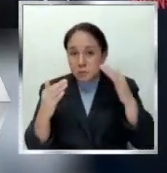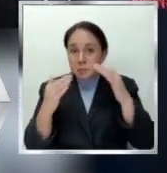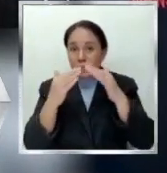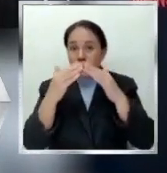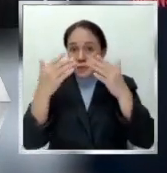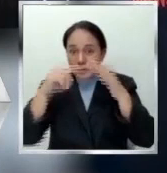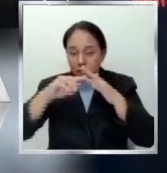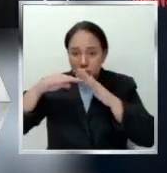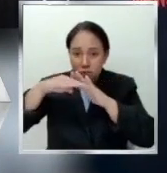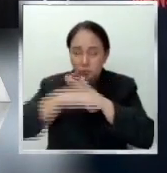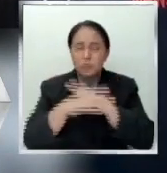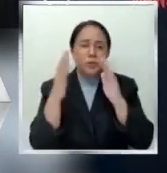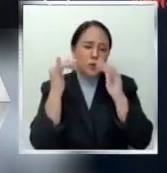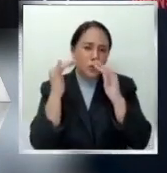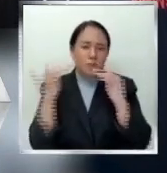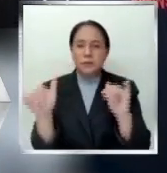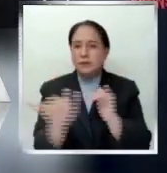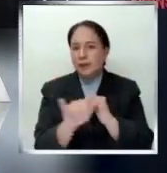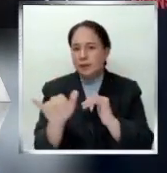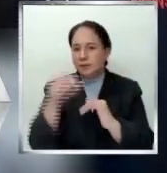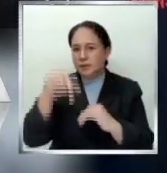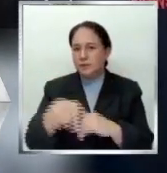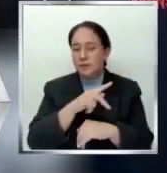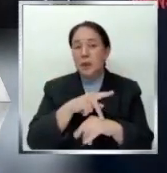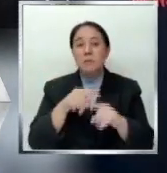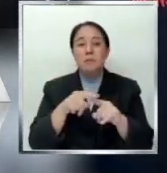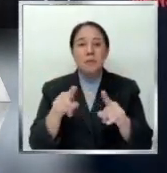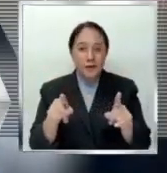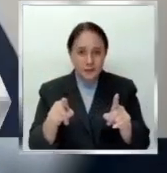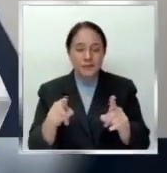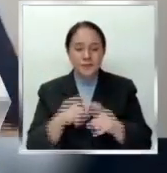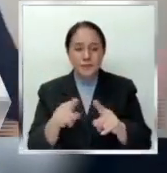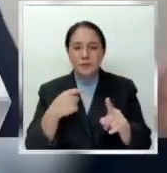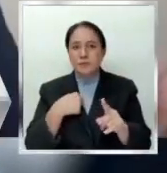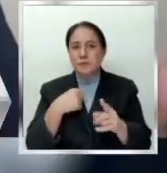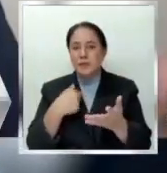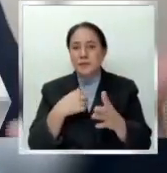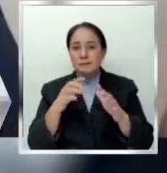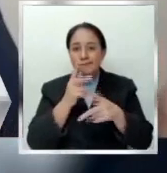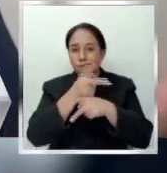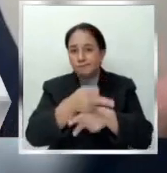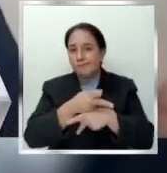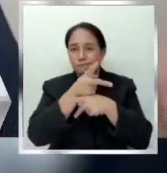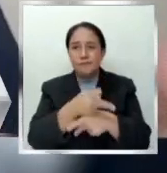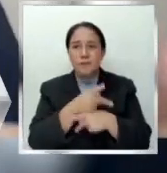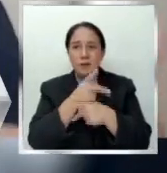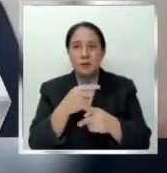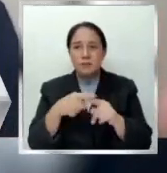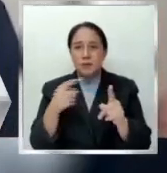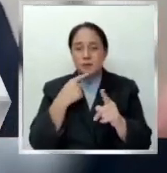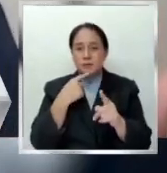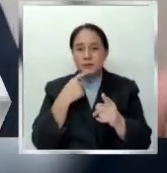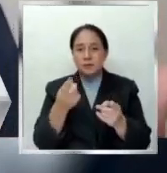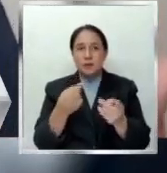na ito na yung peak na nakikita natin. Pero at the same time, we have to be cautious. Pero kung yung sinasabi natin ay dahil sa